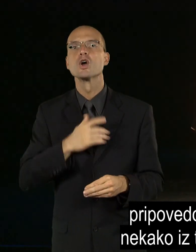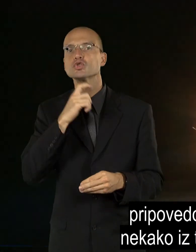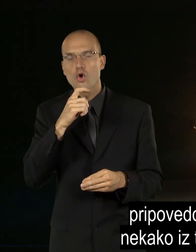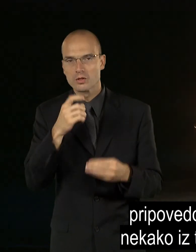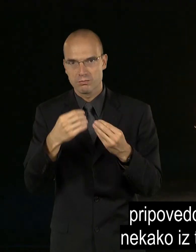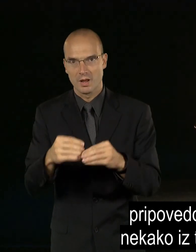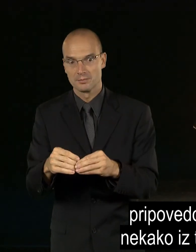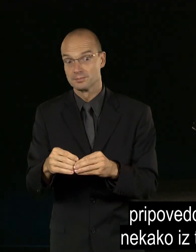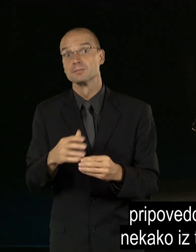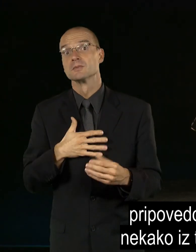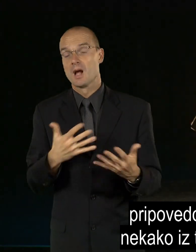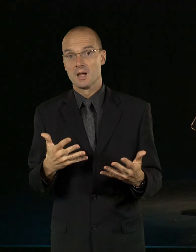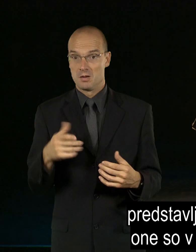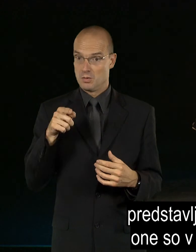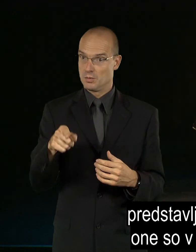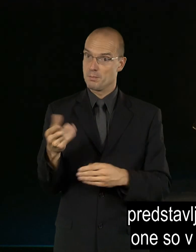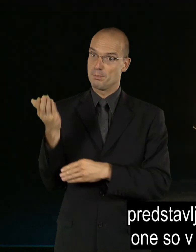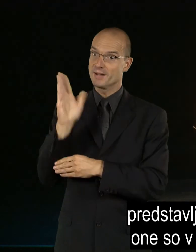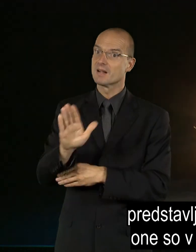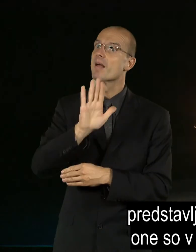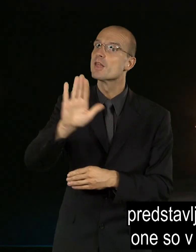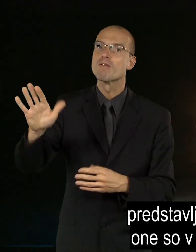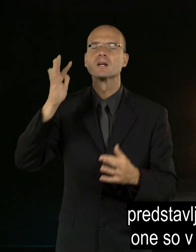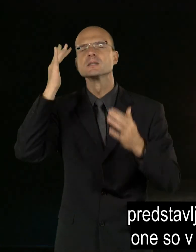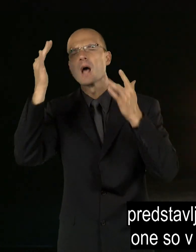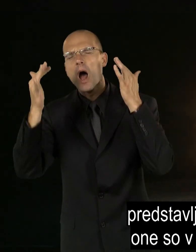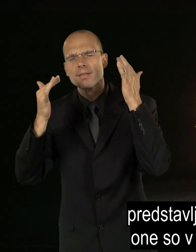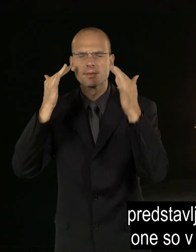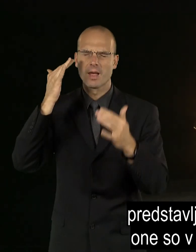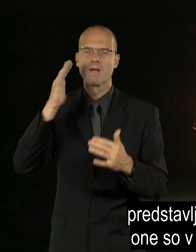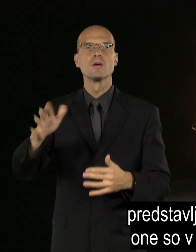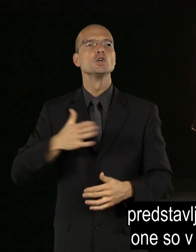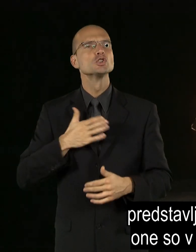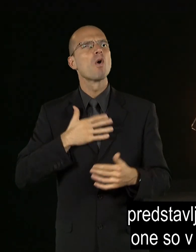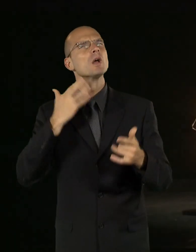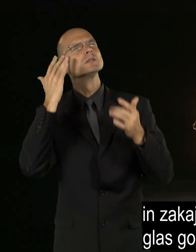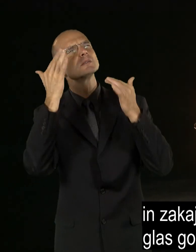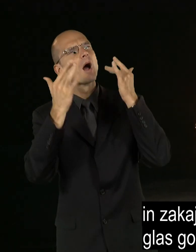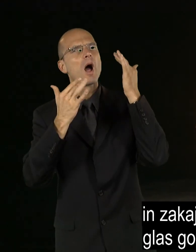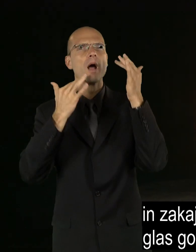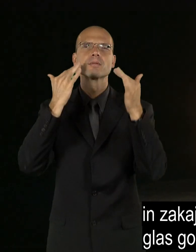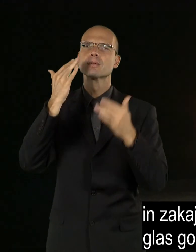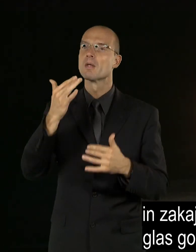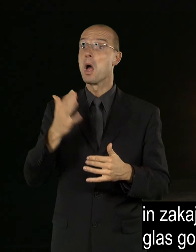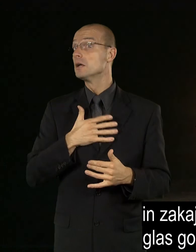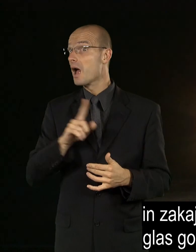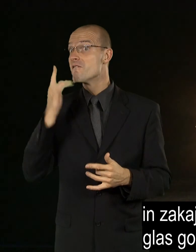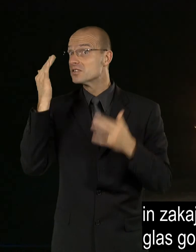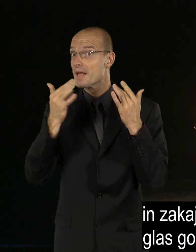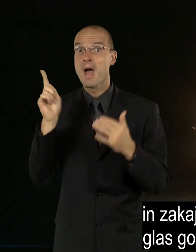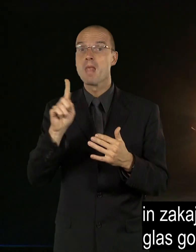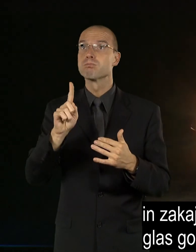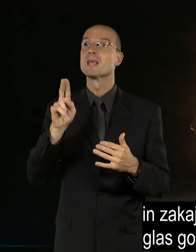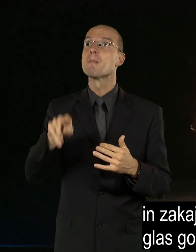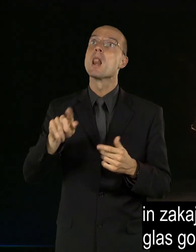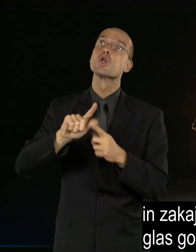tega prišlo, ker so tukaj kot predstavljanje njihovih sanj. One so v bistvu v svojih sanjah in zakaj v sanjah ne bi tudi v bistvu